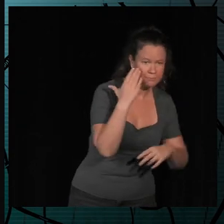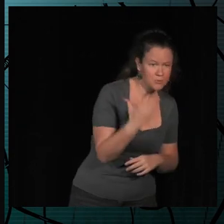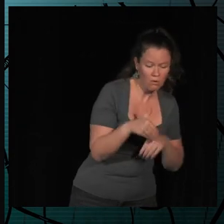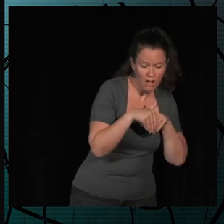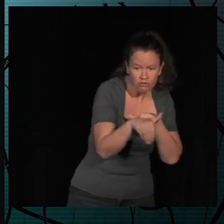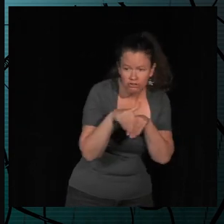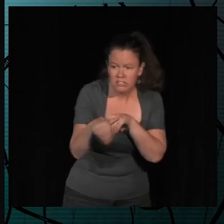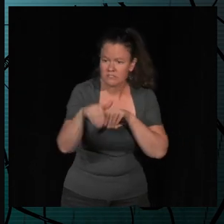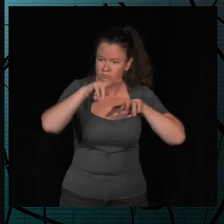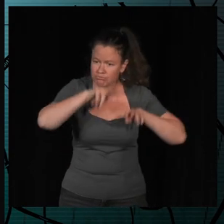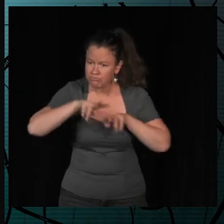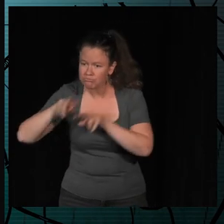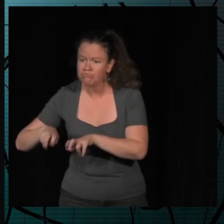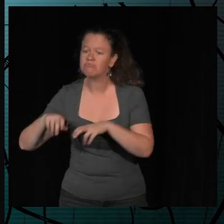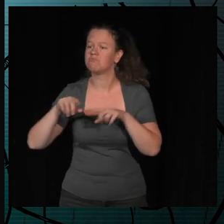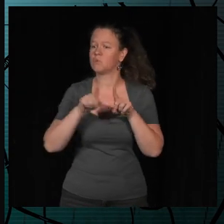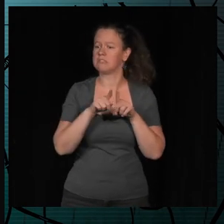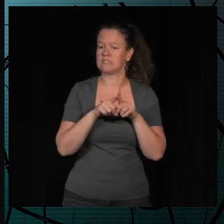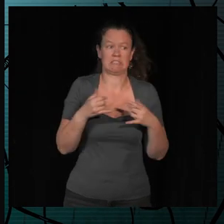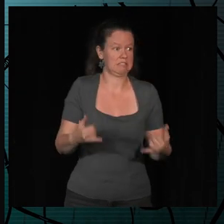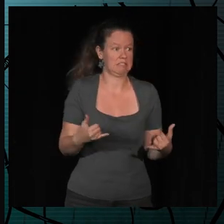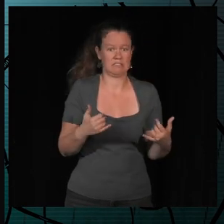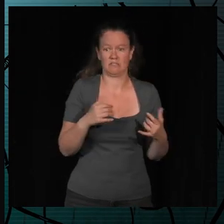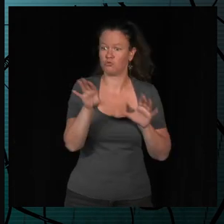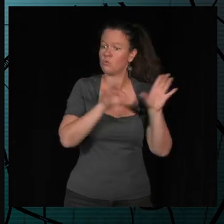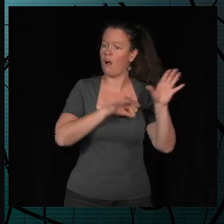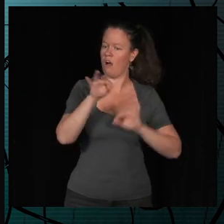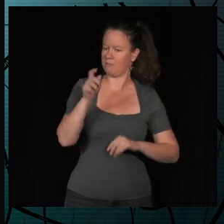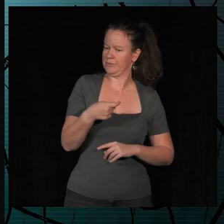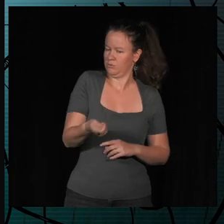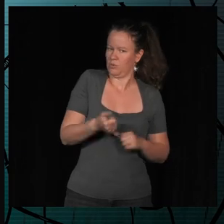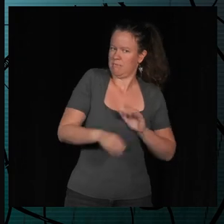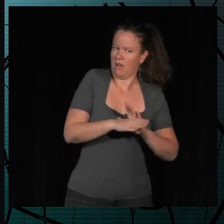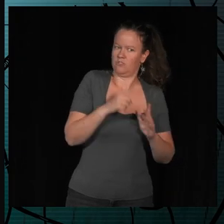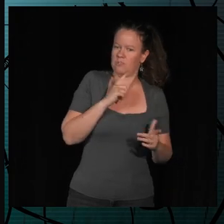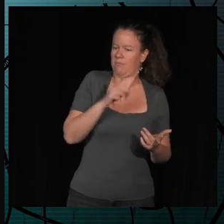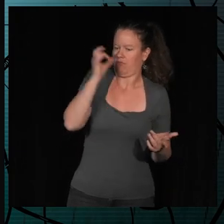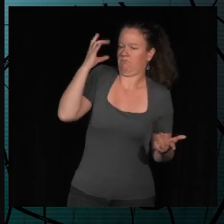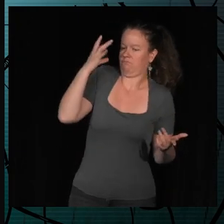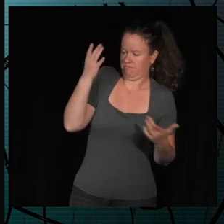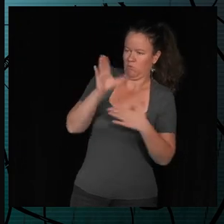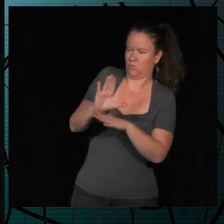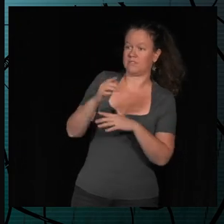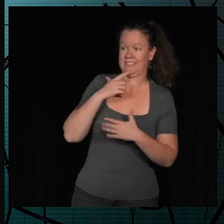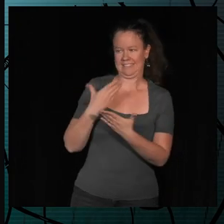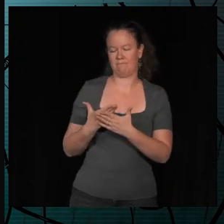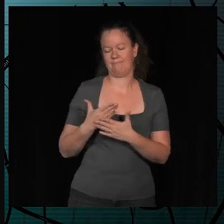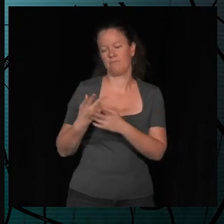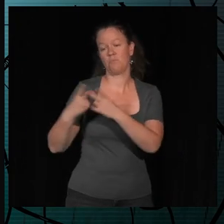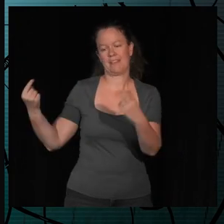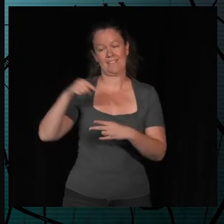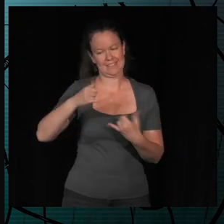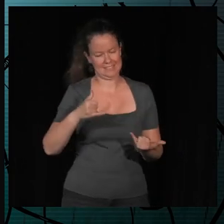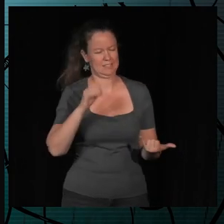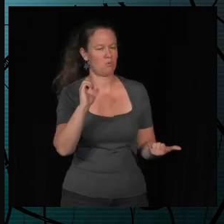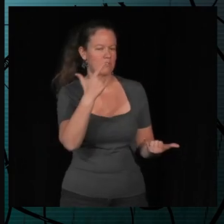ressources proposées parce qu'il y a eu des choix préalables et institutionnels donc voilà c'est c'est toute une combinatoire assez